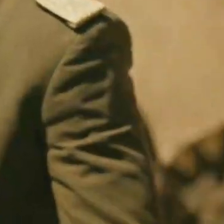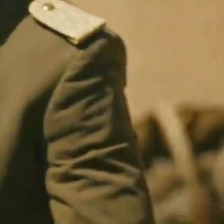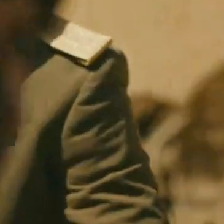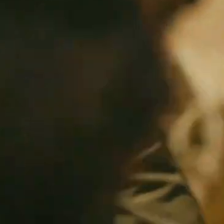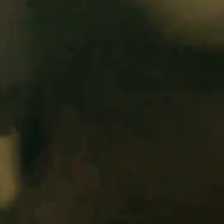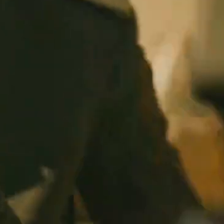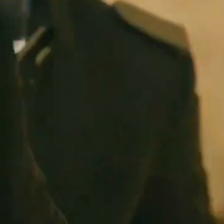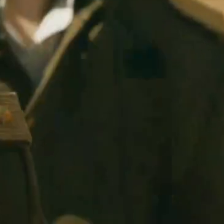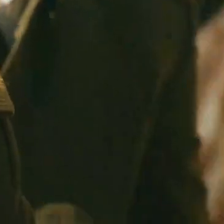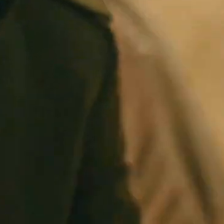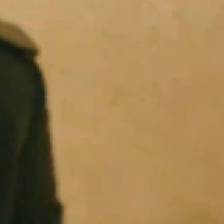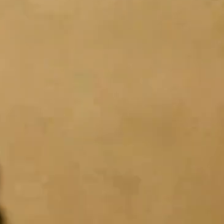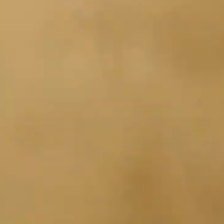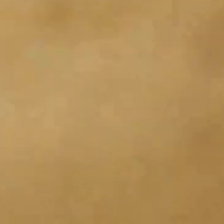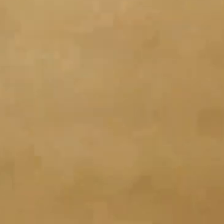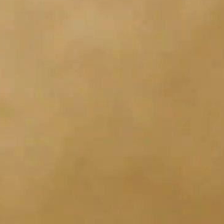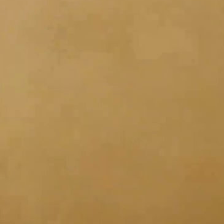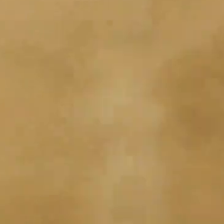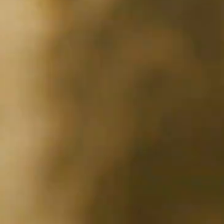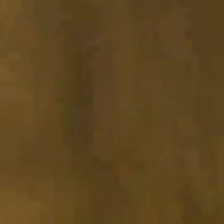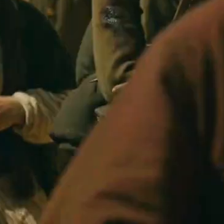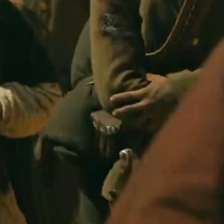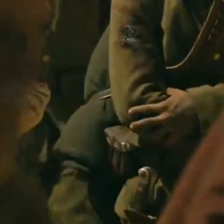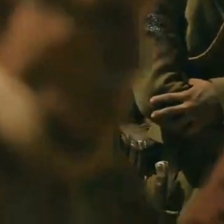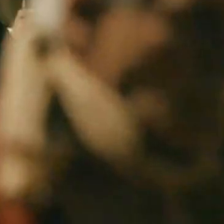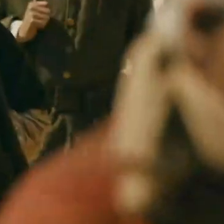bir askerin kollarına girmiş.